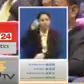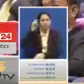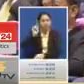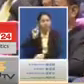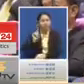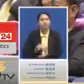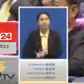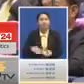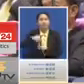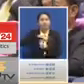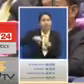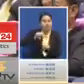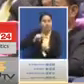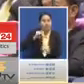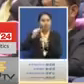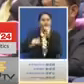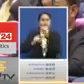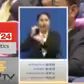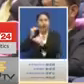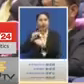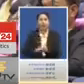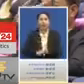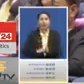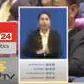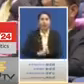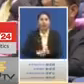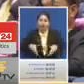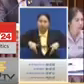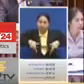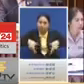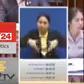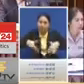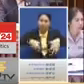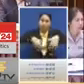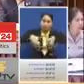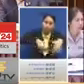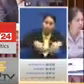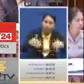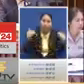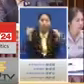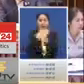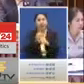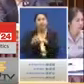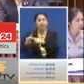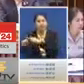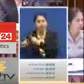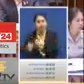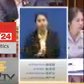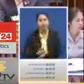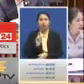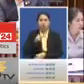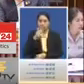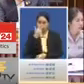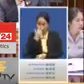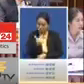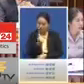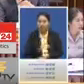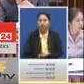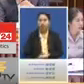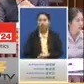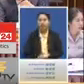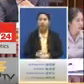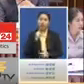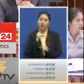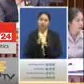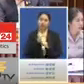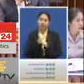จริญเอาถนนเศรษฐกิจไปสู่หมู่บ้านในชนบทหรือต่างจังหวัดท่านต้องดูดีๆนะครับแล้วถ้าท่านทำไปอย่